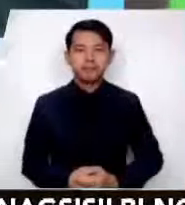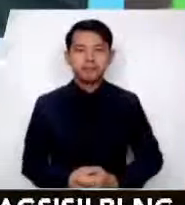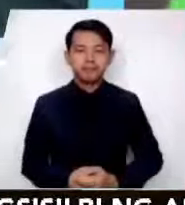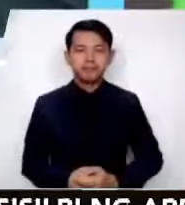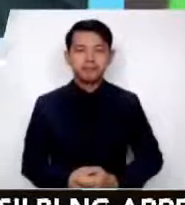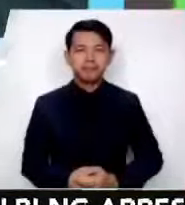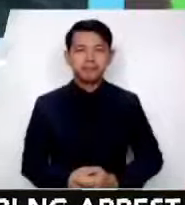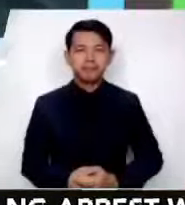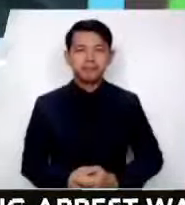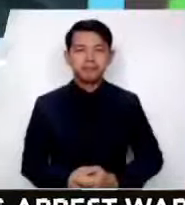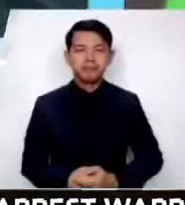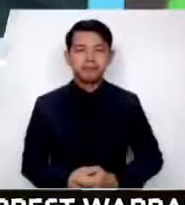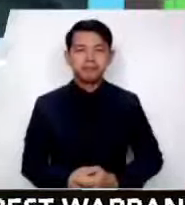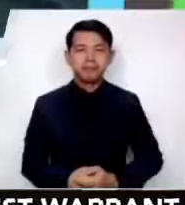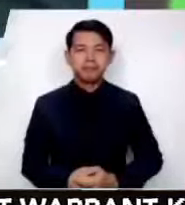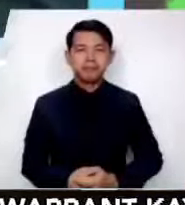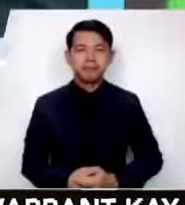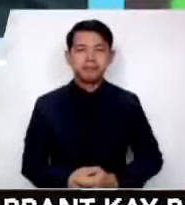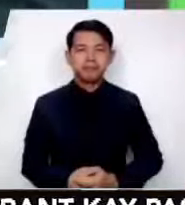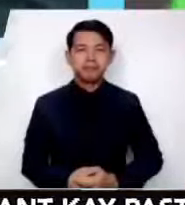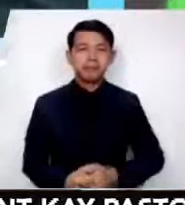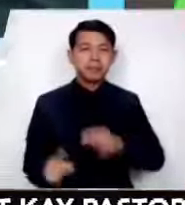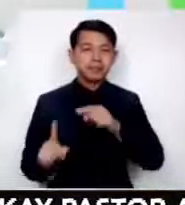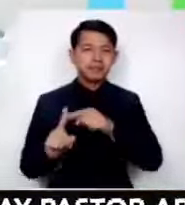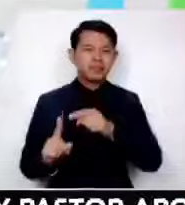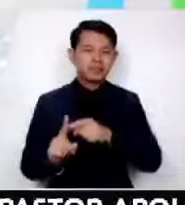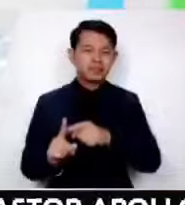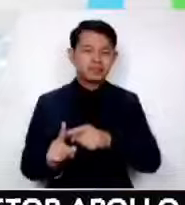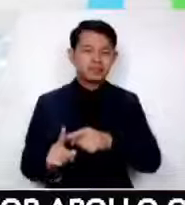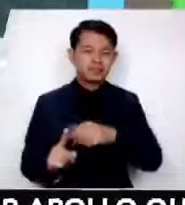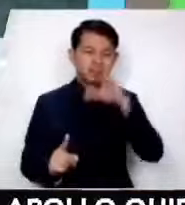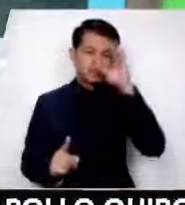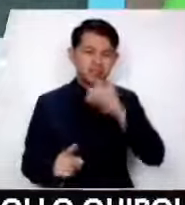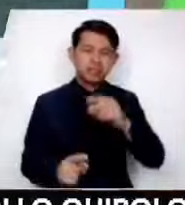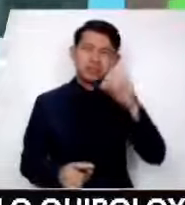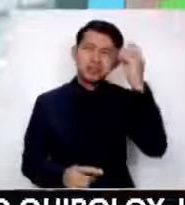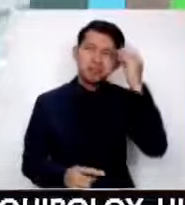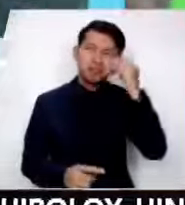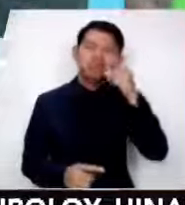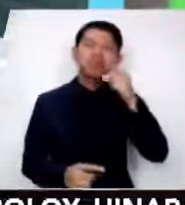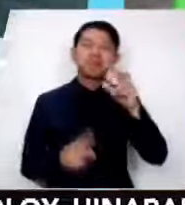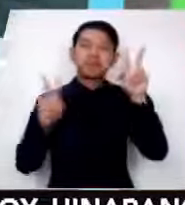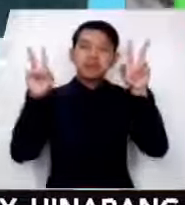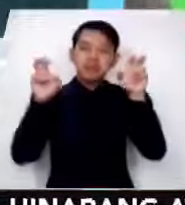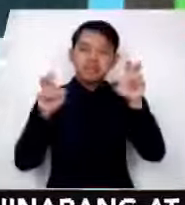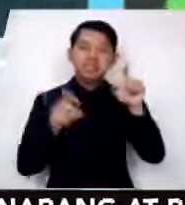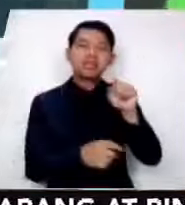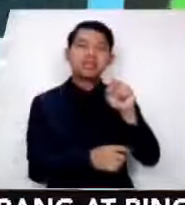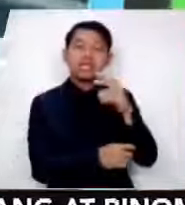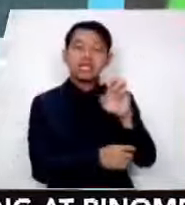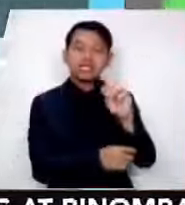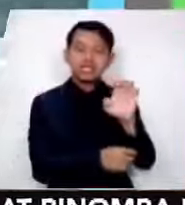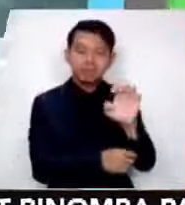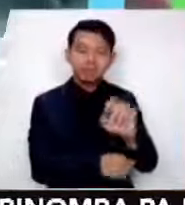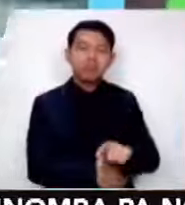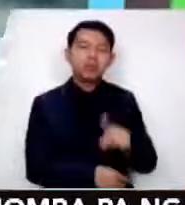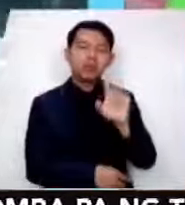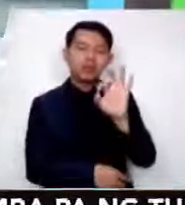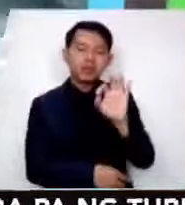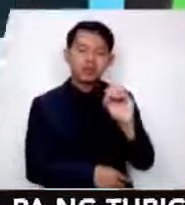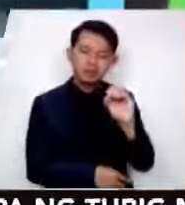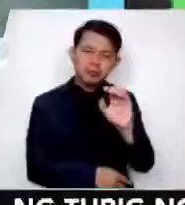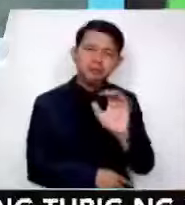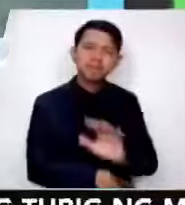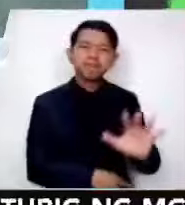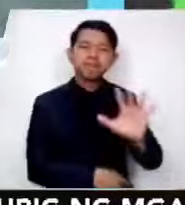Naisipan ni Richmond na gawing 90s theme ang photoshoot ng kanyang 20th birthday. Matapos makita ang lumang